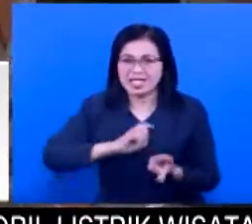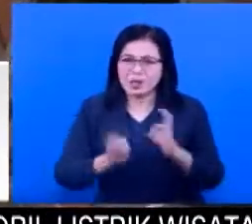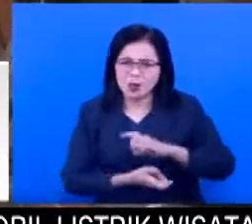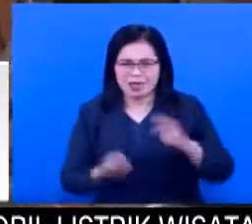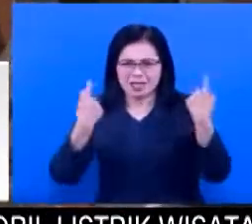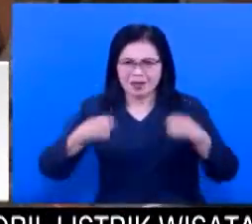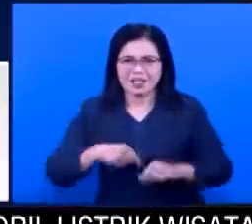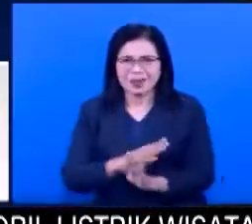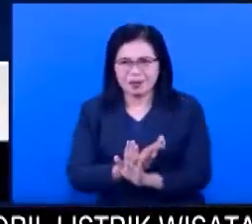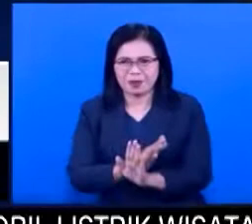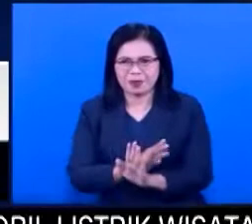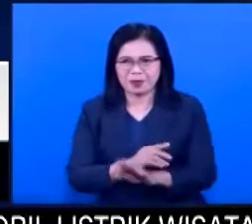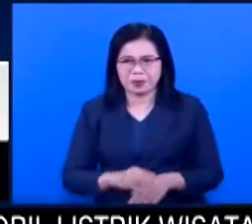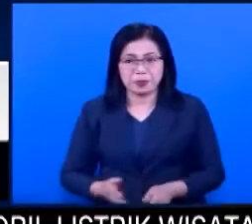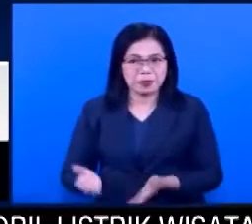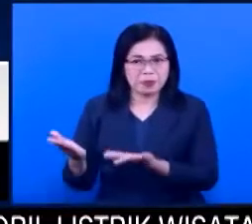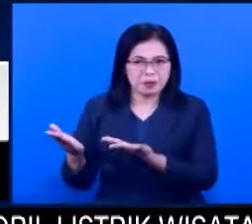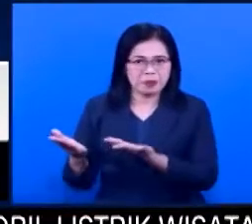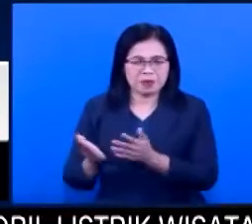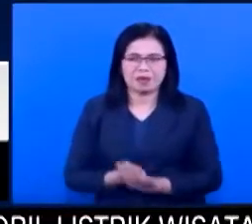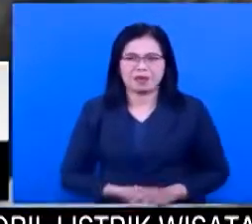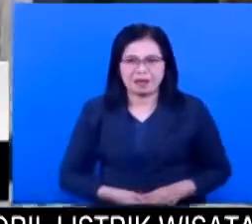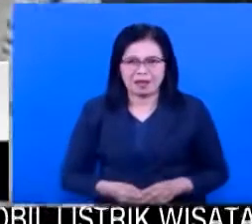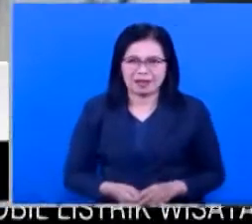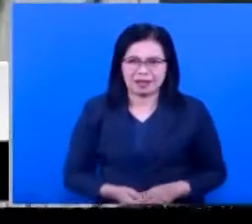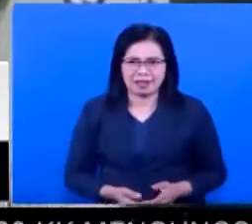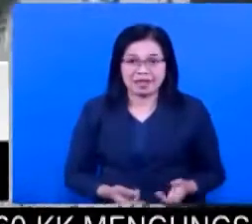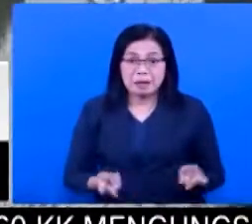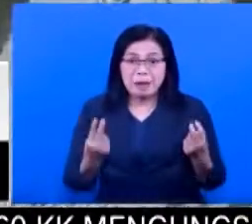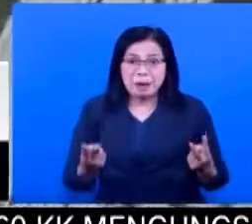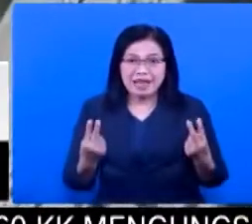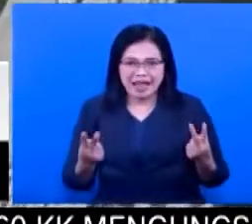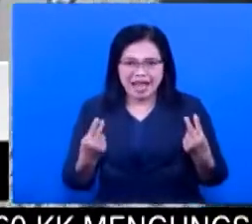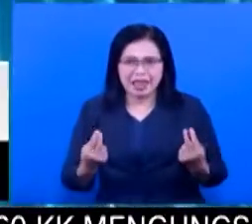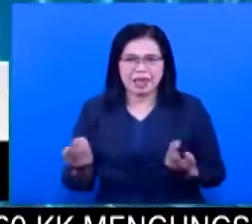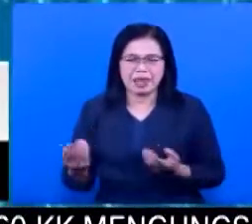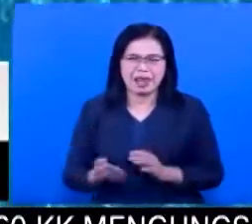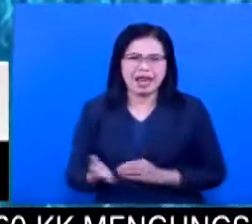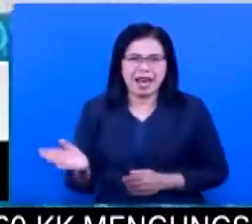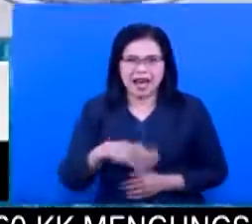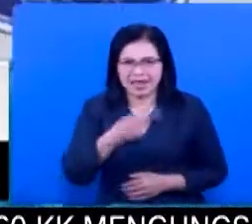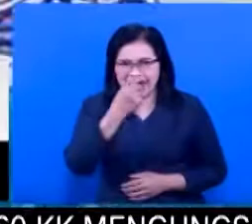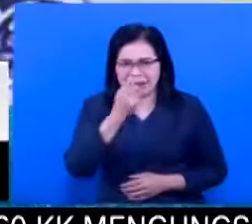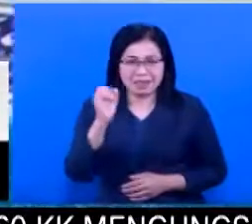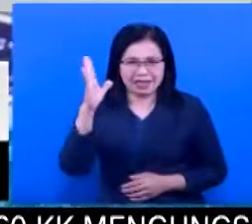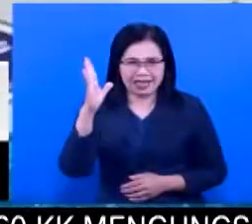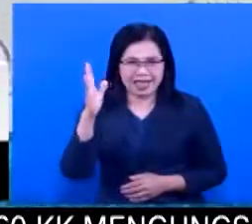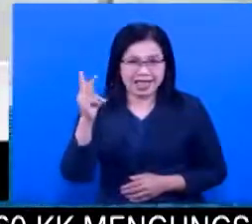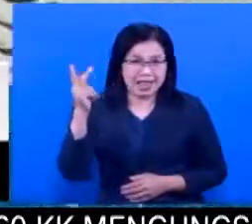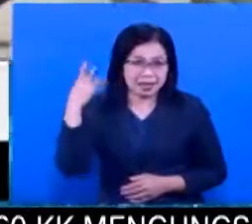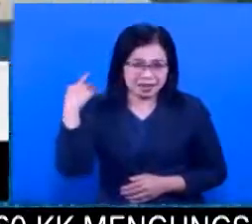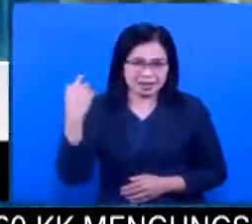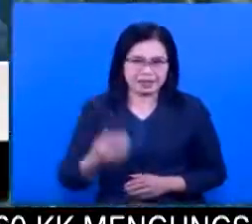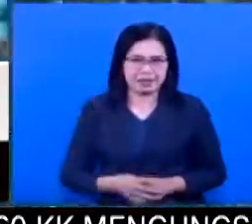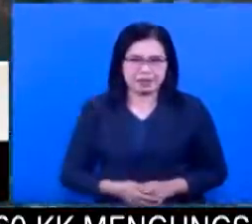Karya-karya ini dipamerkan dalam sebuah bazar bertempat di Pendopo Delta Wibawa Sidoarjo, Jawa Timur pada Kamis siang. Selain bazar, ditampilkan pula